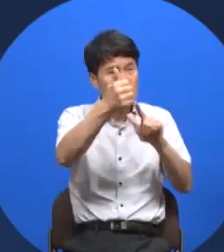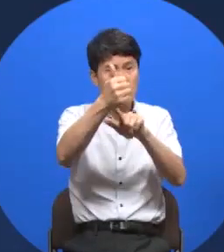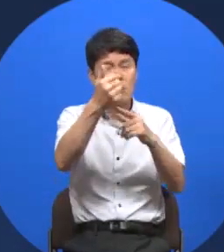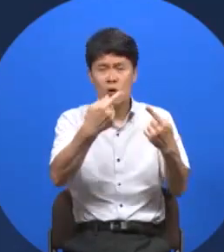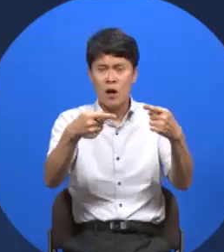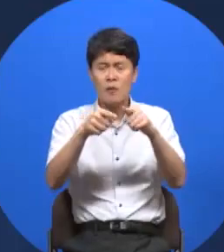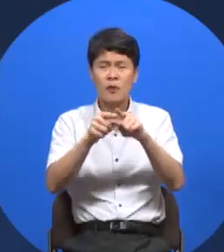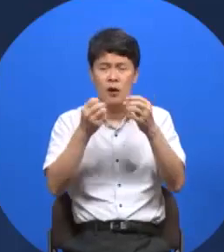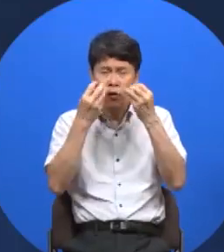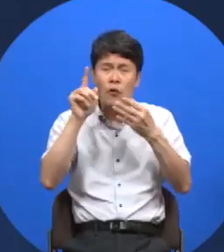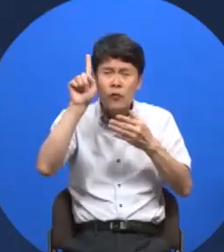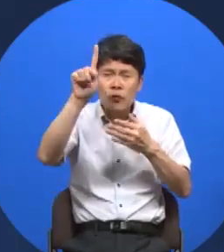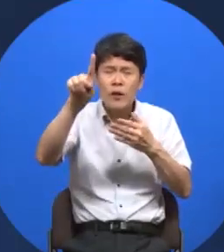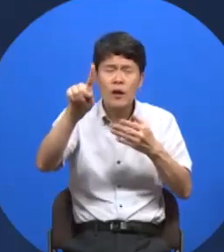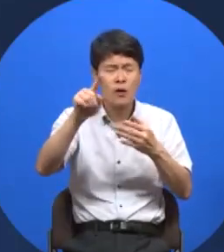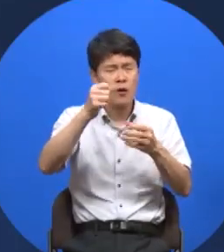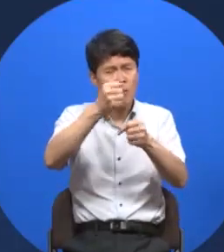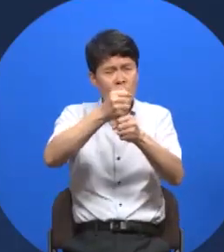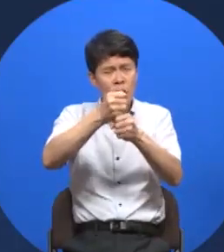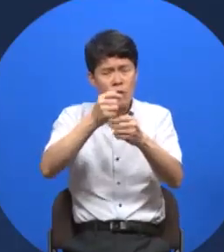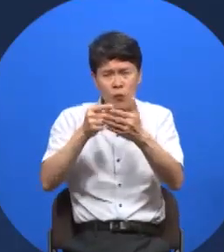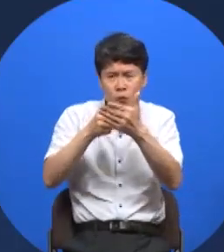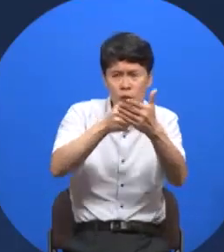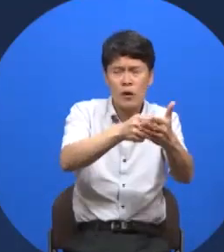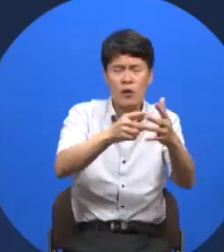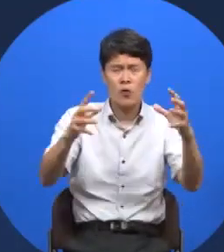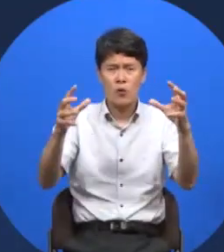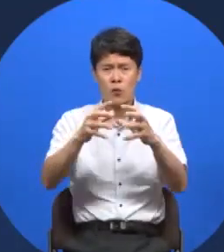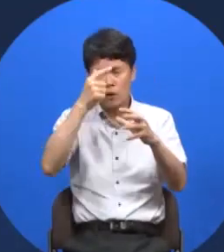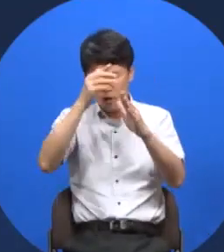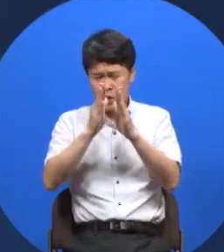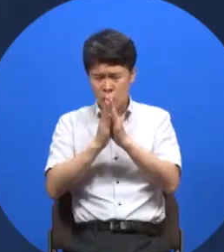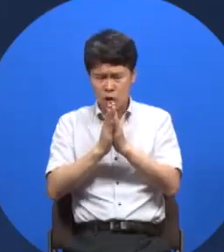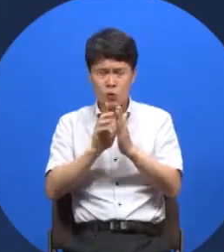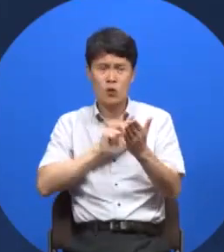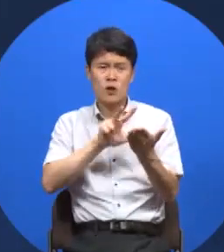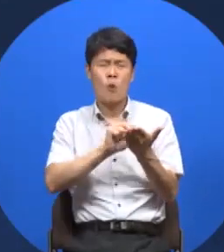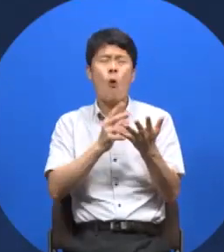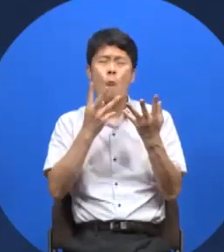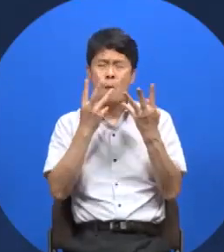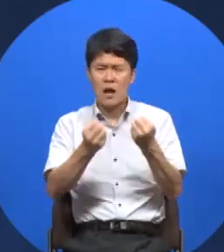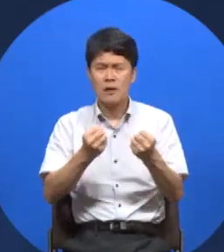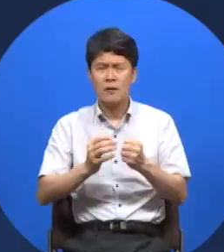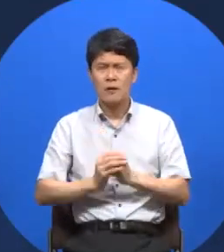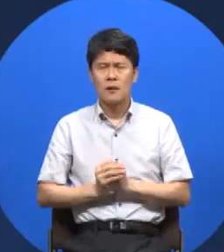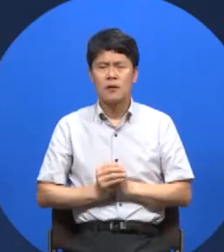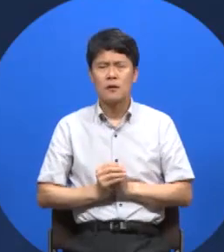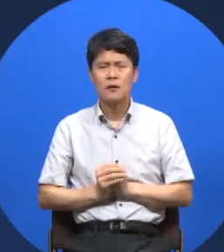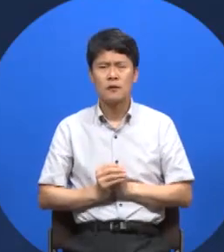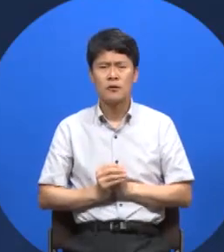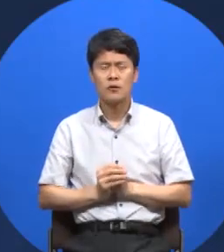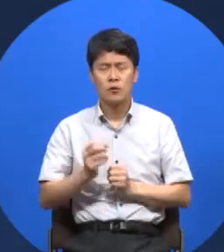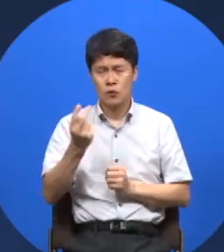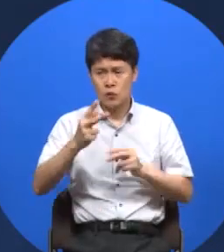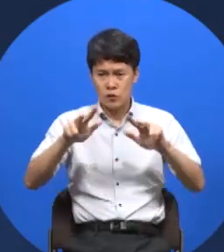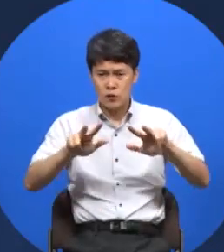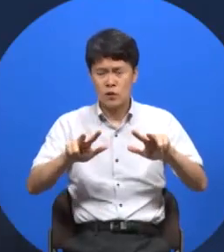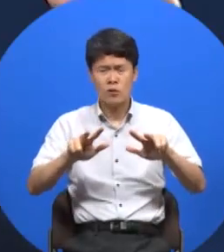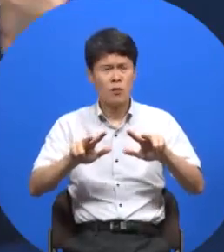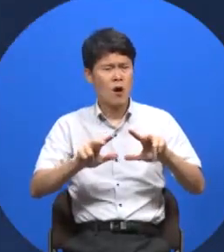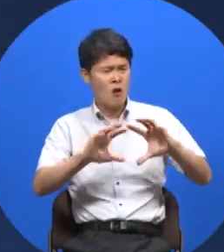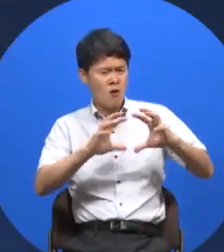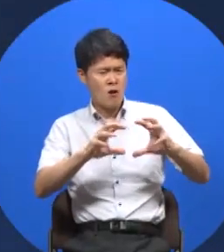내일을 다시 설계해야 하는 공동체를 위한 기도의 제목들 얼마나 많아요? 또 지금 이